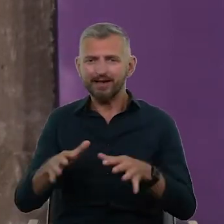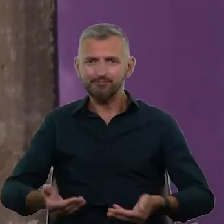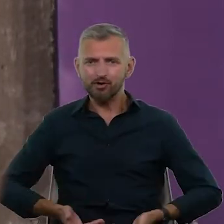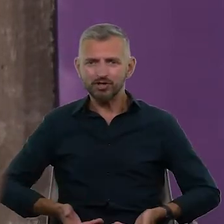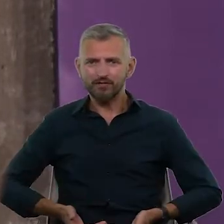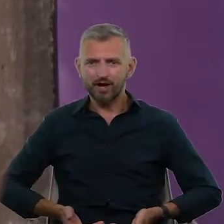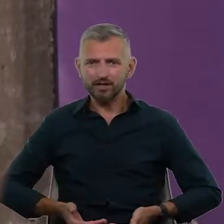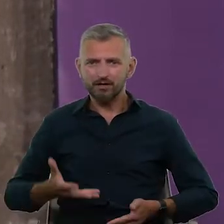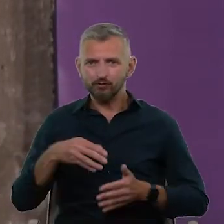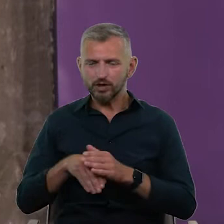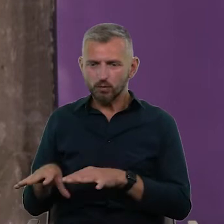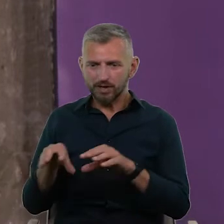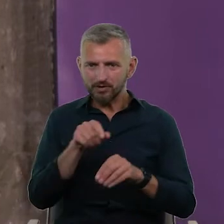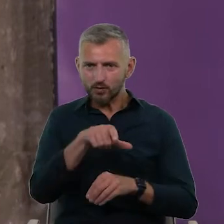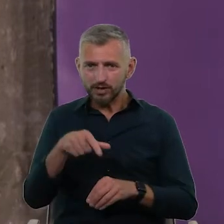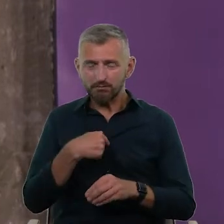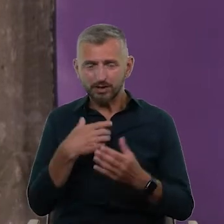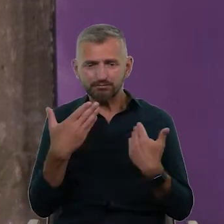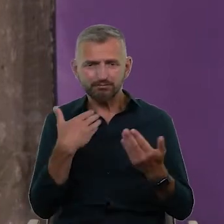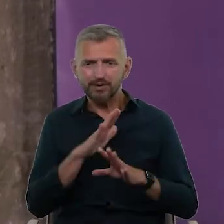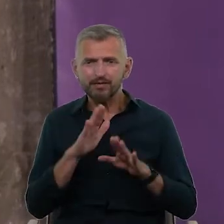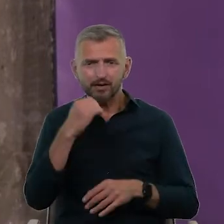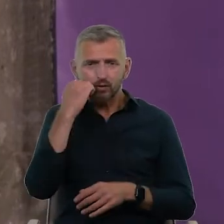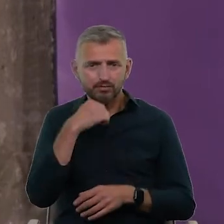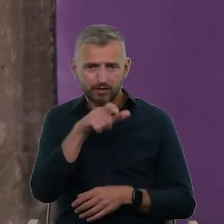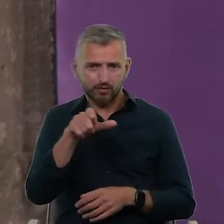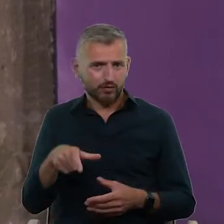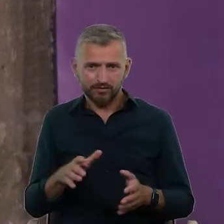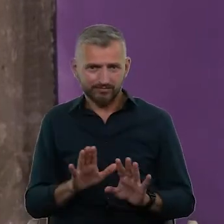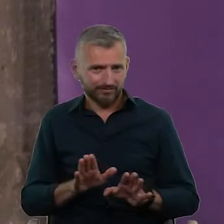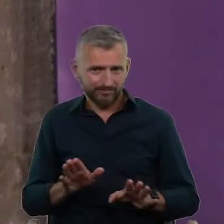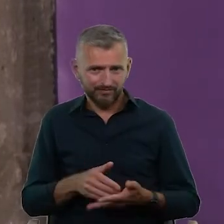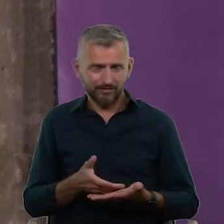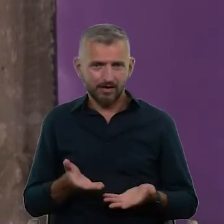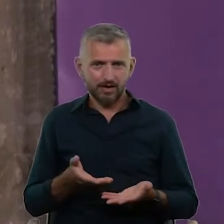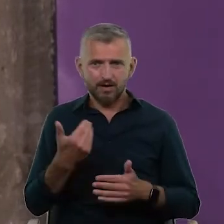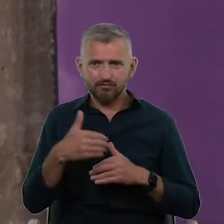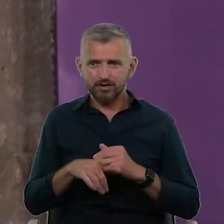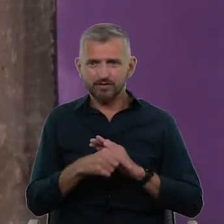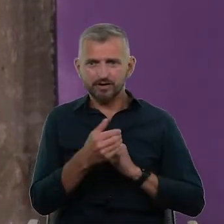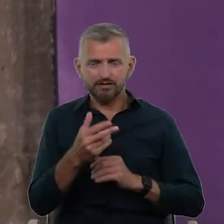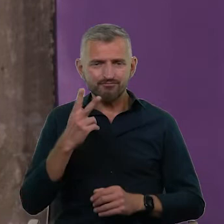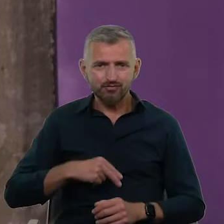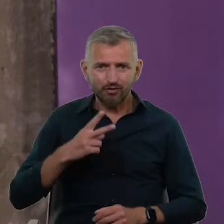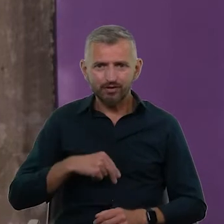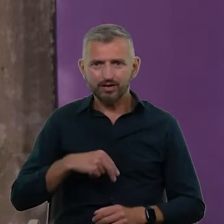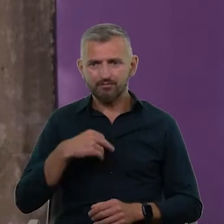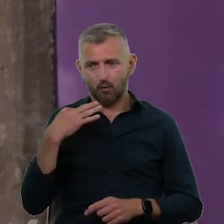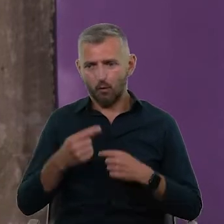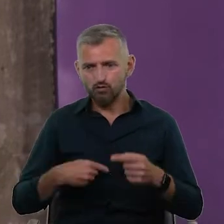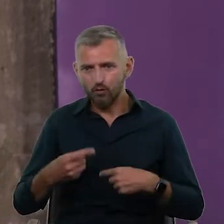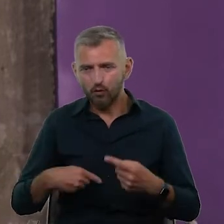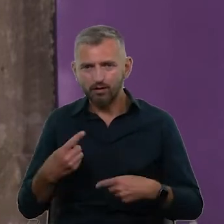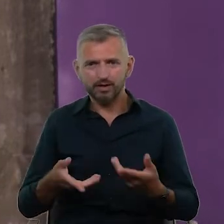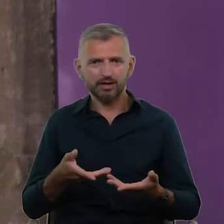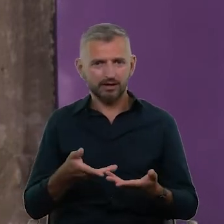проживання внутрішньопереміщених осіб, ми спілкуємося не тільки з людьми похилого віку, так, а вже з їхніми доньками, з їхніми онуками,